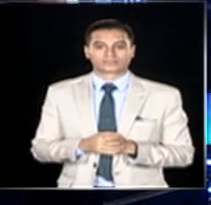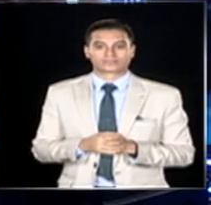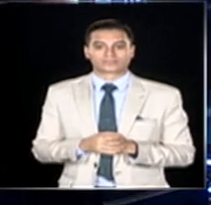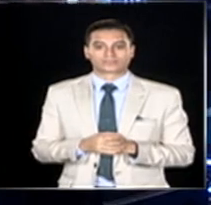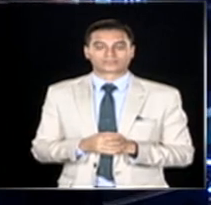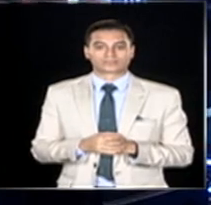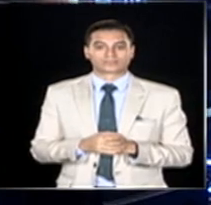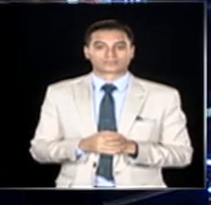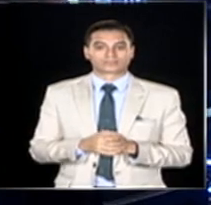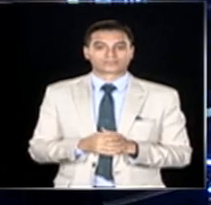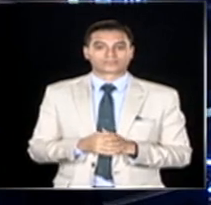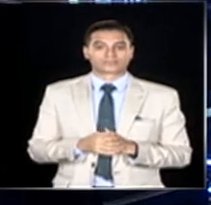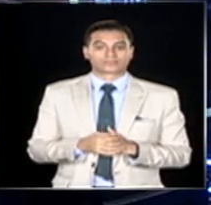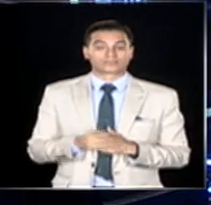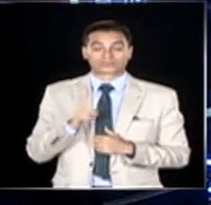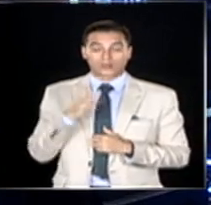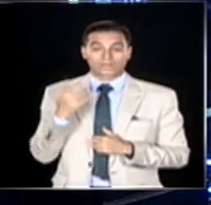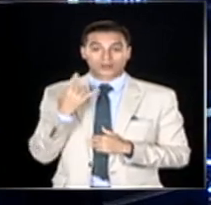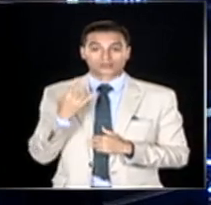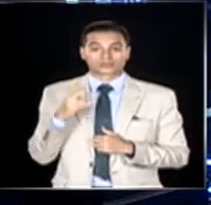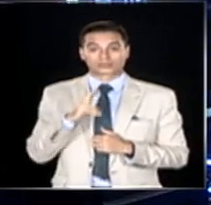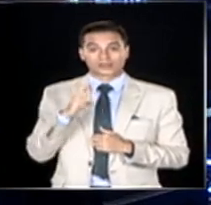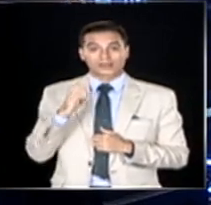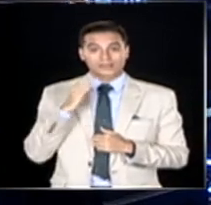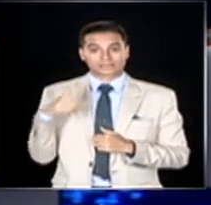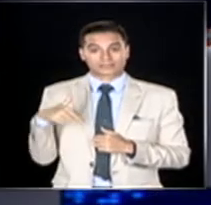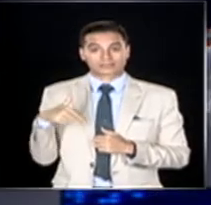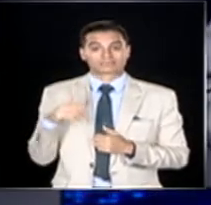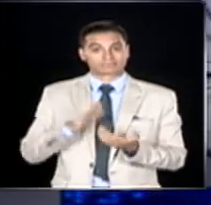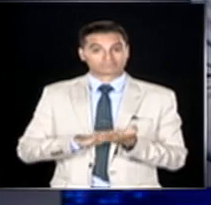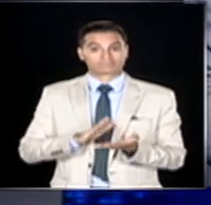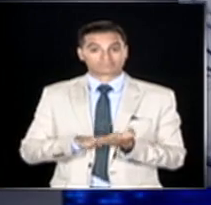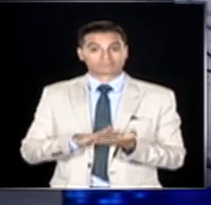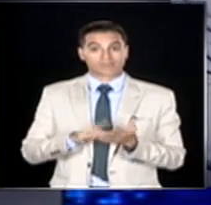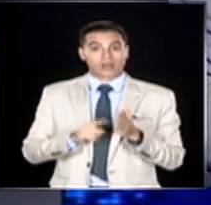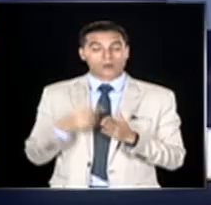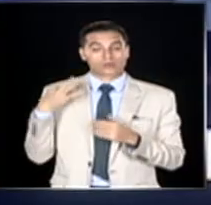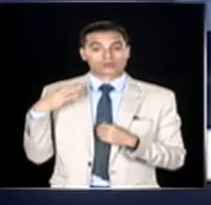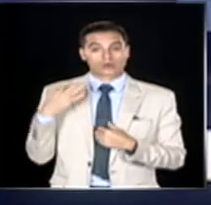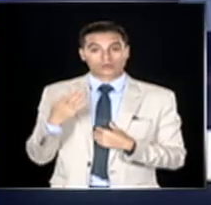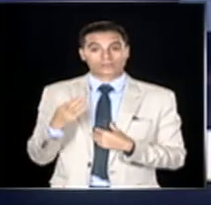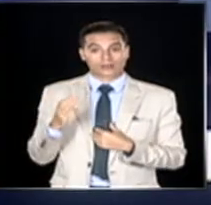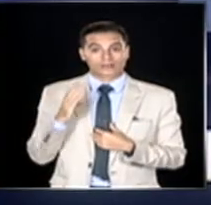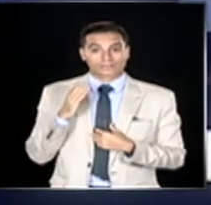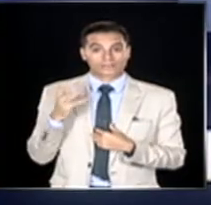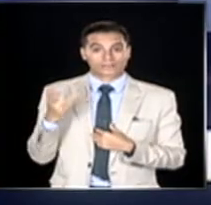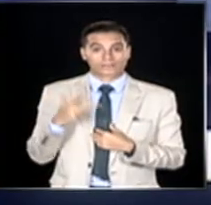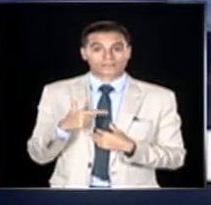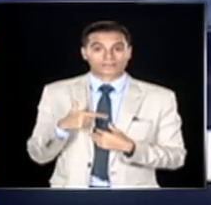كويس، برافو عليك يا يوسف. كويس، لأنها أول تجربة ليك. كم إجابة